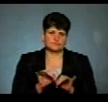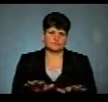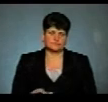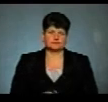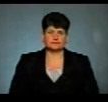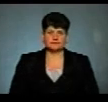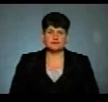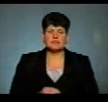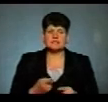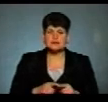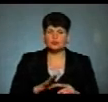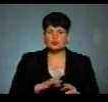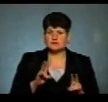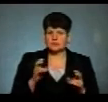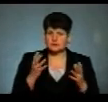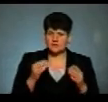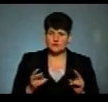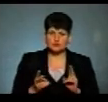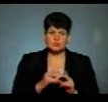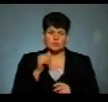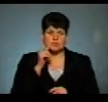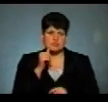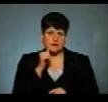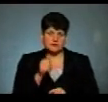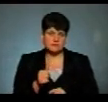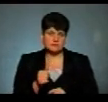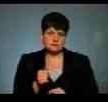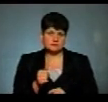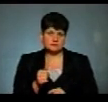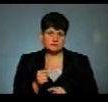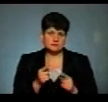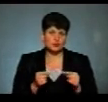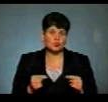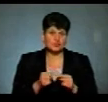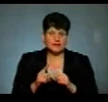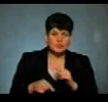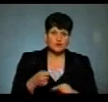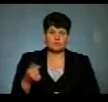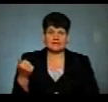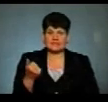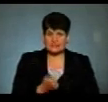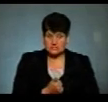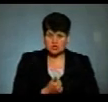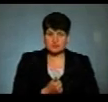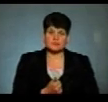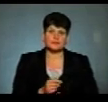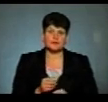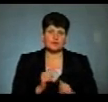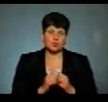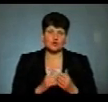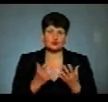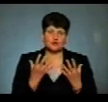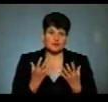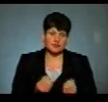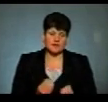нашої студії. Це була програма «Тема дня». Зустрінемося завтра, точніше, наступного тижня. Так, ми вже кожного дня,